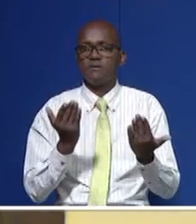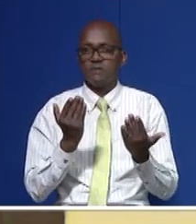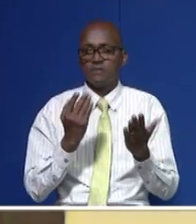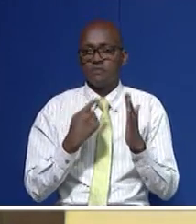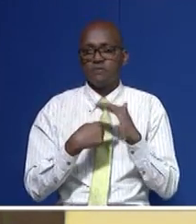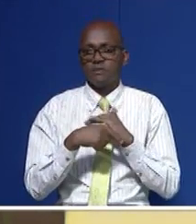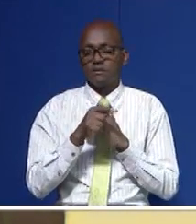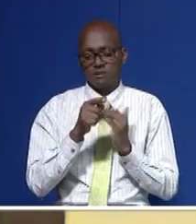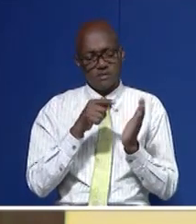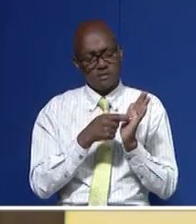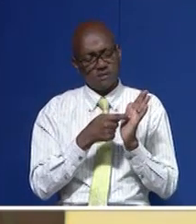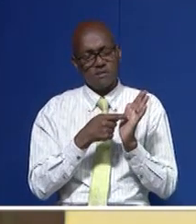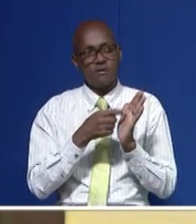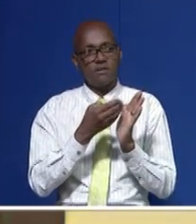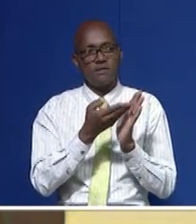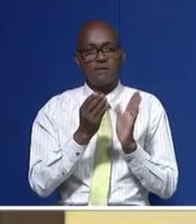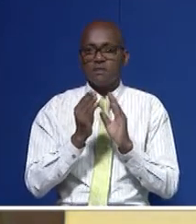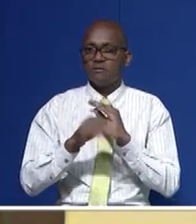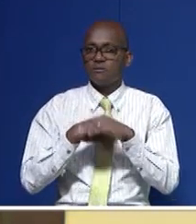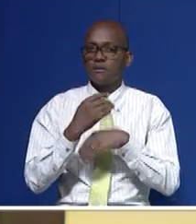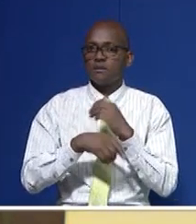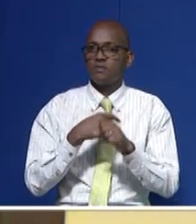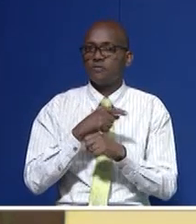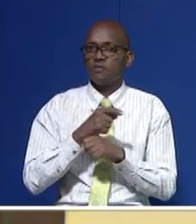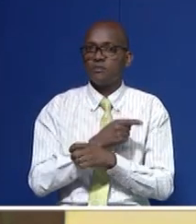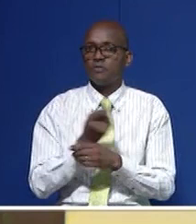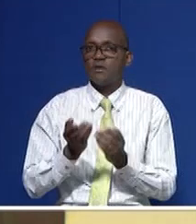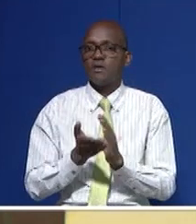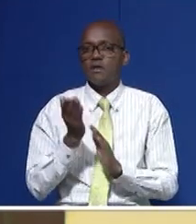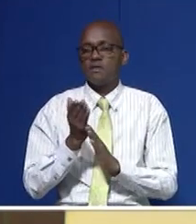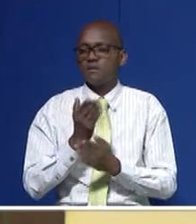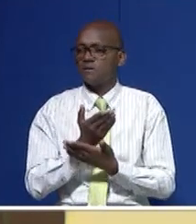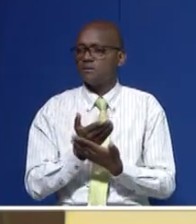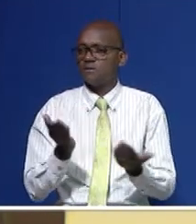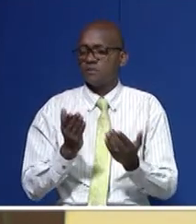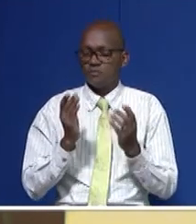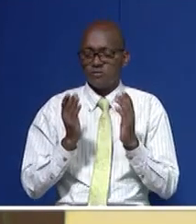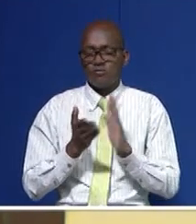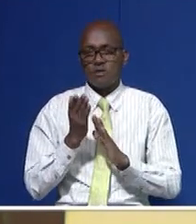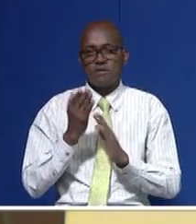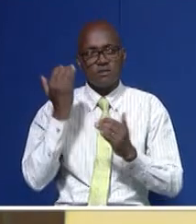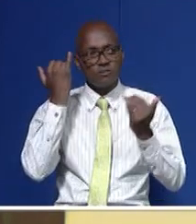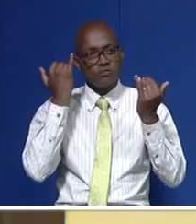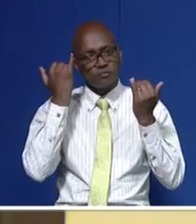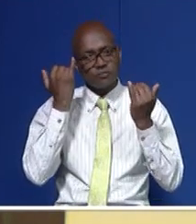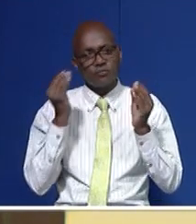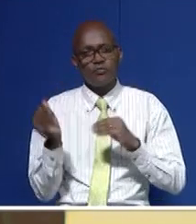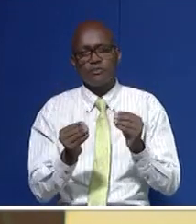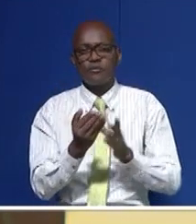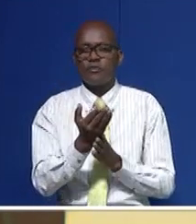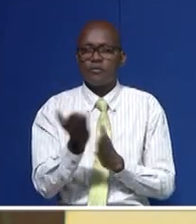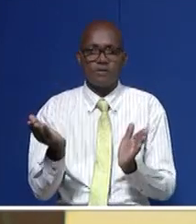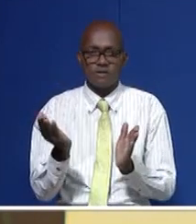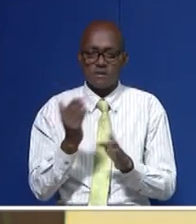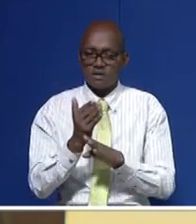wakati mchakato huo haujaanza na hapaswi kuanza kutoa ushawishi wa aina yoyote kabla ya kipindi